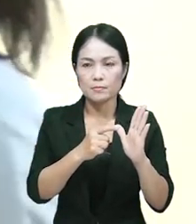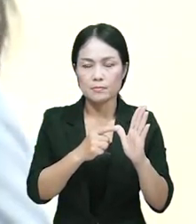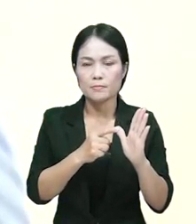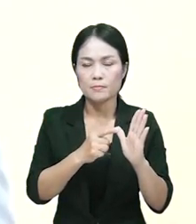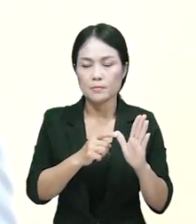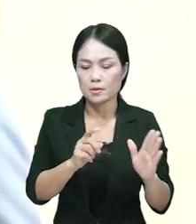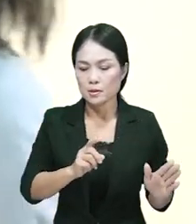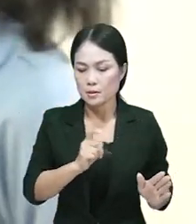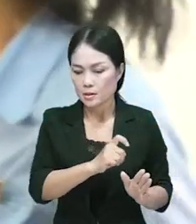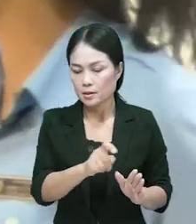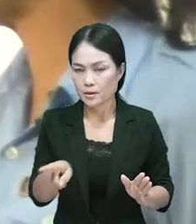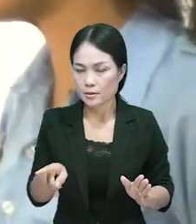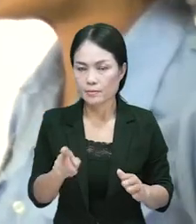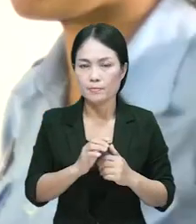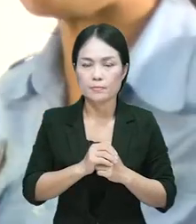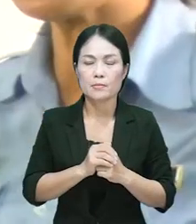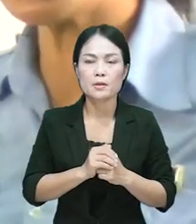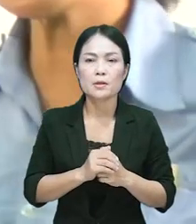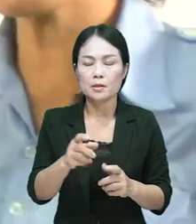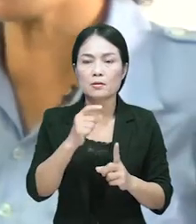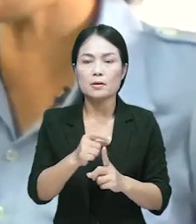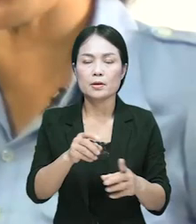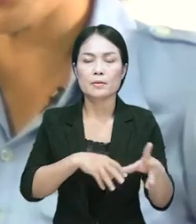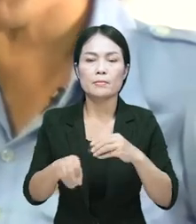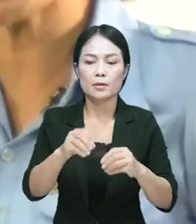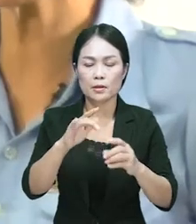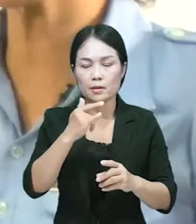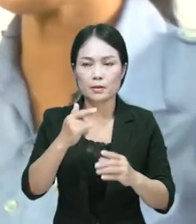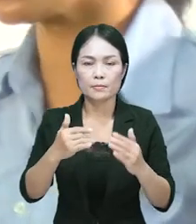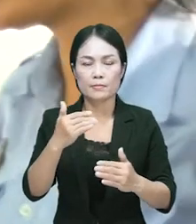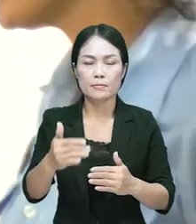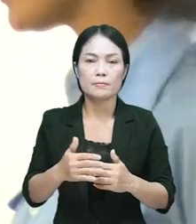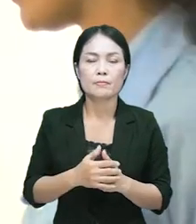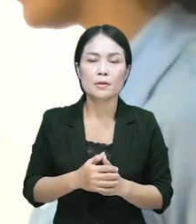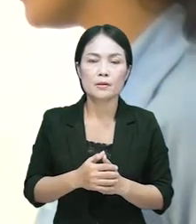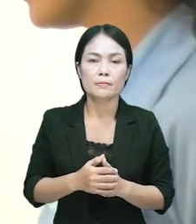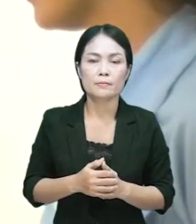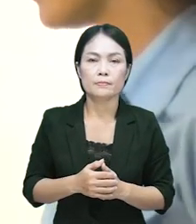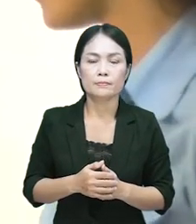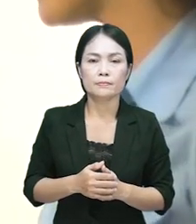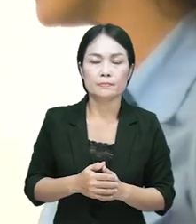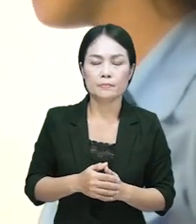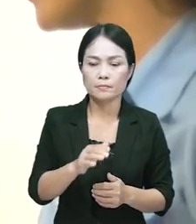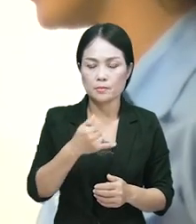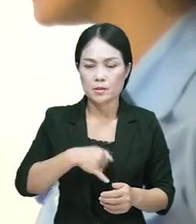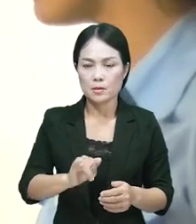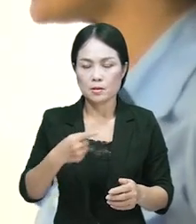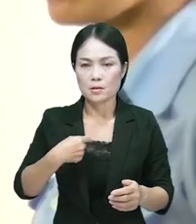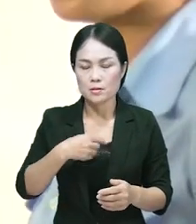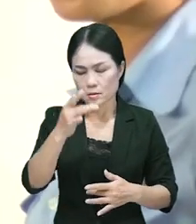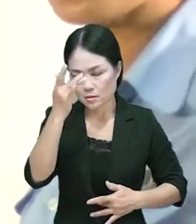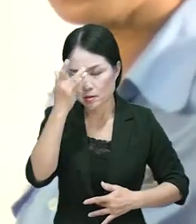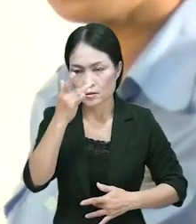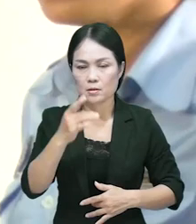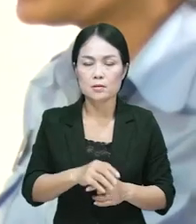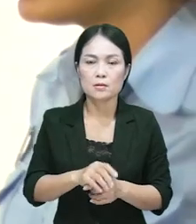គឺមានថាគេចាប់ពាក្យសម្រាប់និយាយជំនួសអ្នកដែលក្មេងជាងចាកូនខ្ញុំវាឈឺក៏មើលឧទាហរណ៍